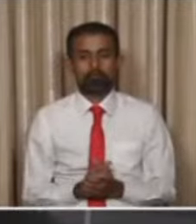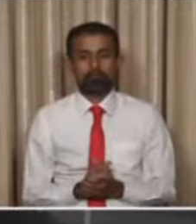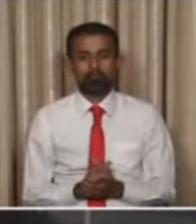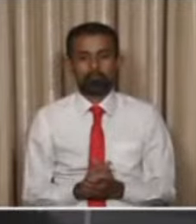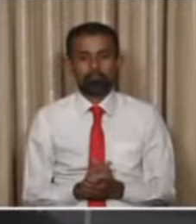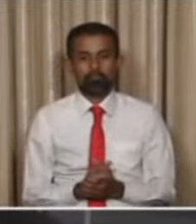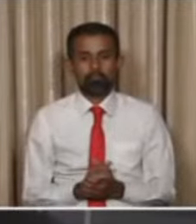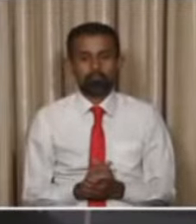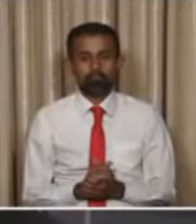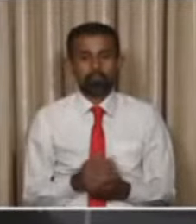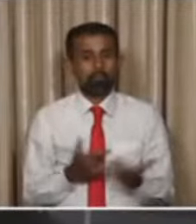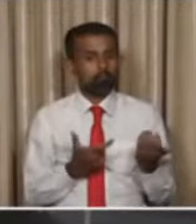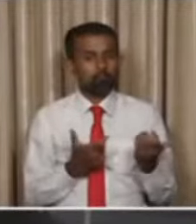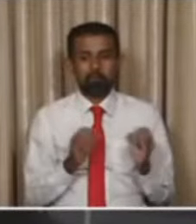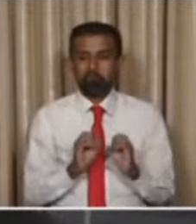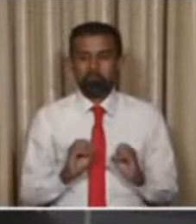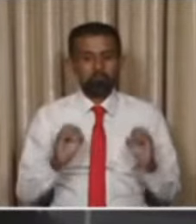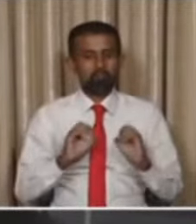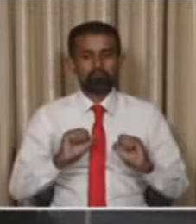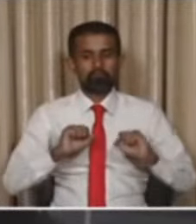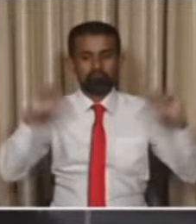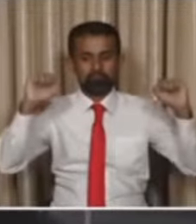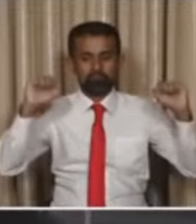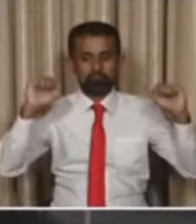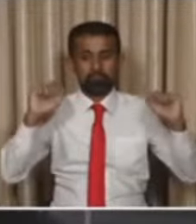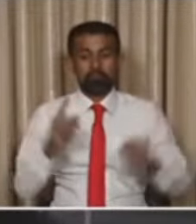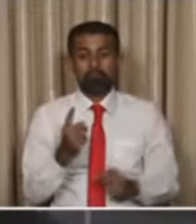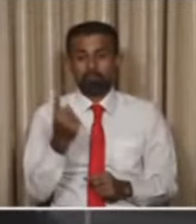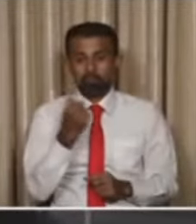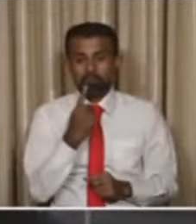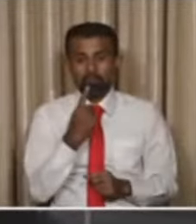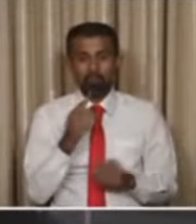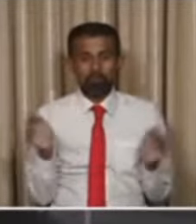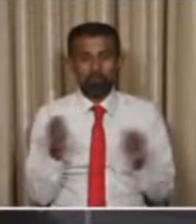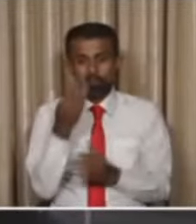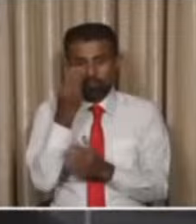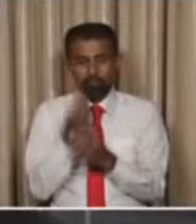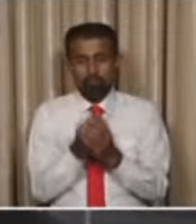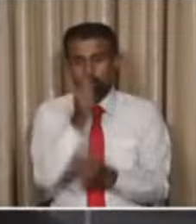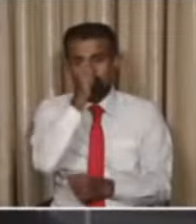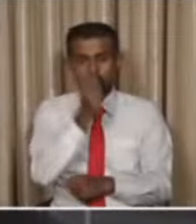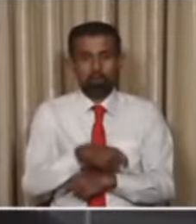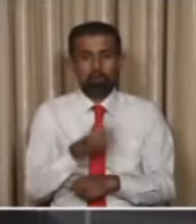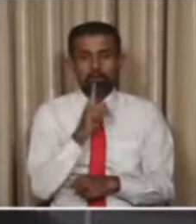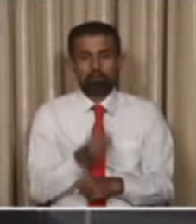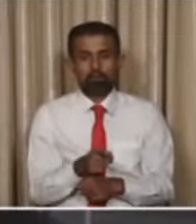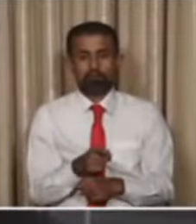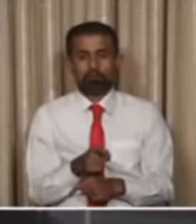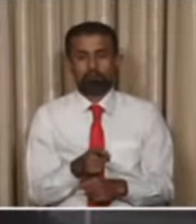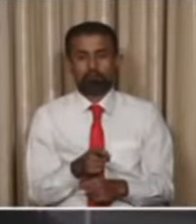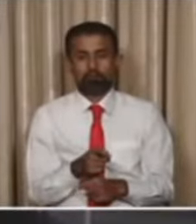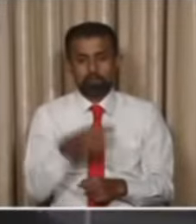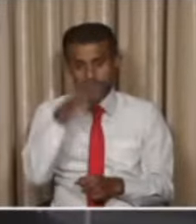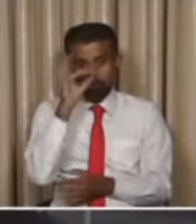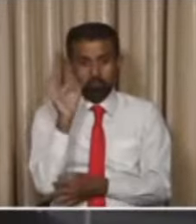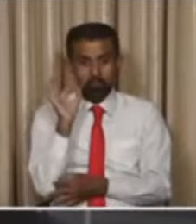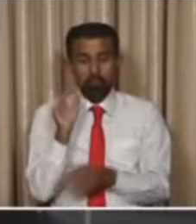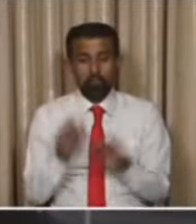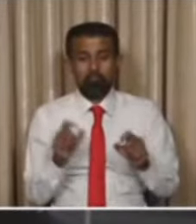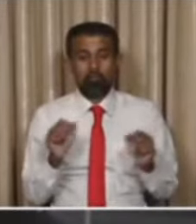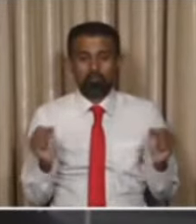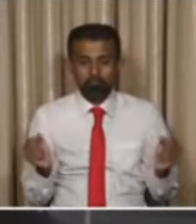කිසිම අවියක් නැතුව කරපු අරගලයක්. ඒකට තමයි එතුමා කියන්නේ මේ සුළු ජාතින්ගේ කුමන්ත්‍රණයක් කියලා. ඒ සිංහල බෞද්ධ ජනතාව